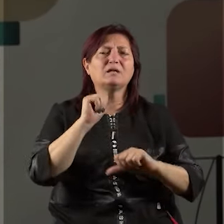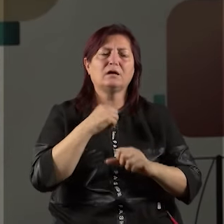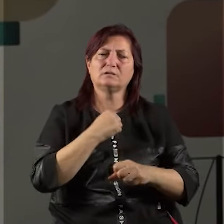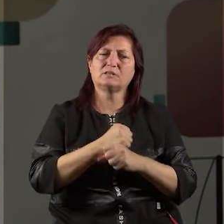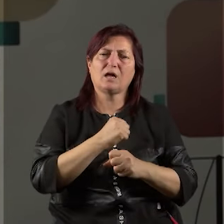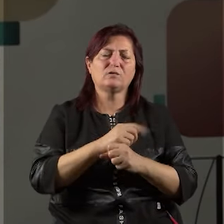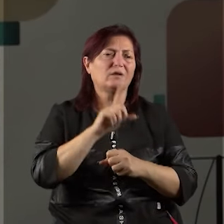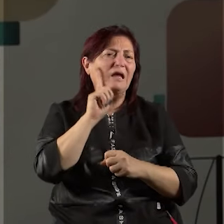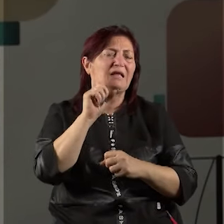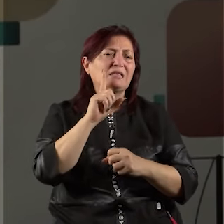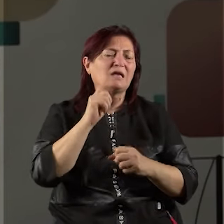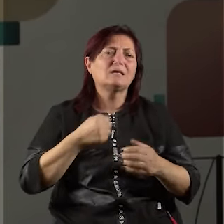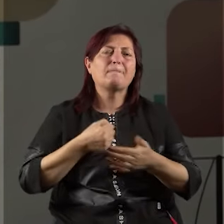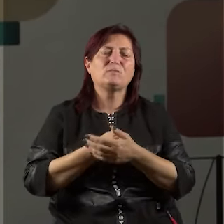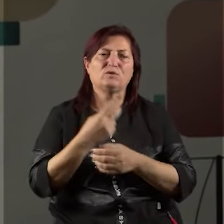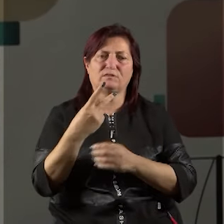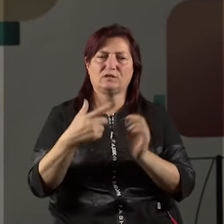գրողների միջև 27 տարեկան